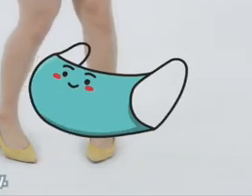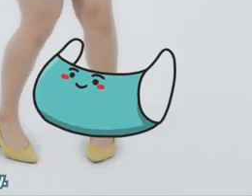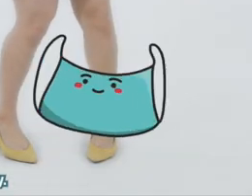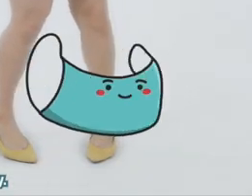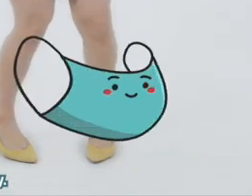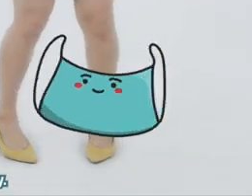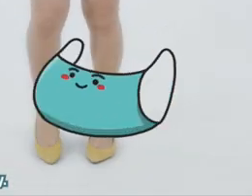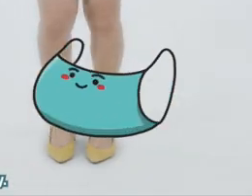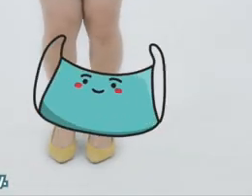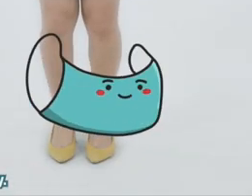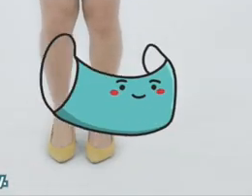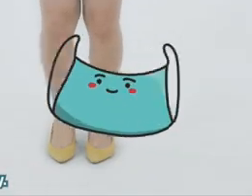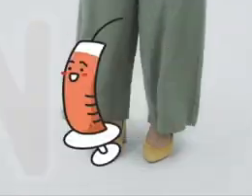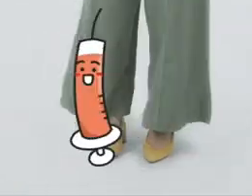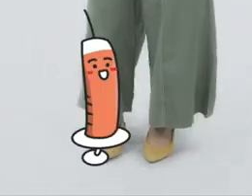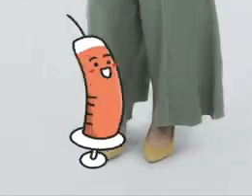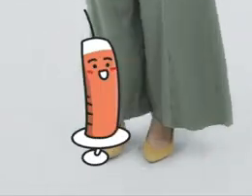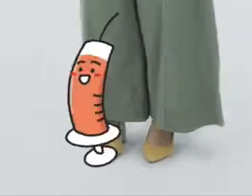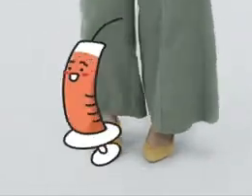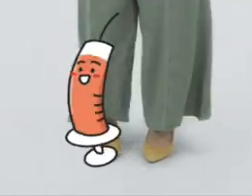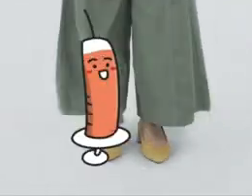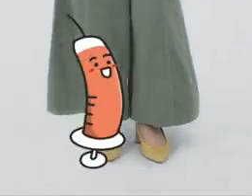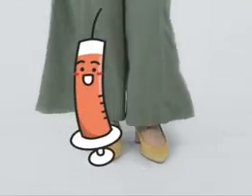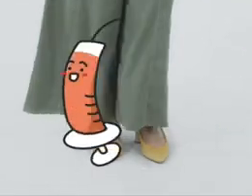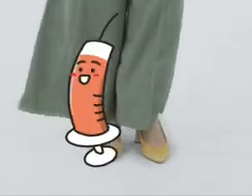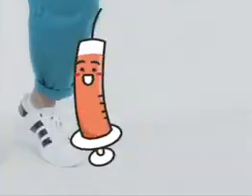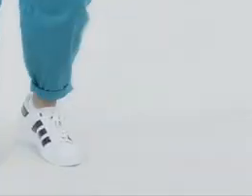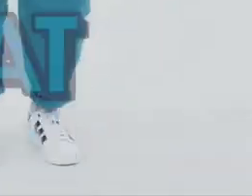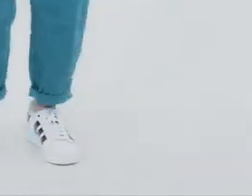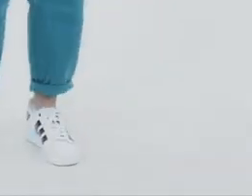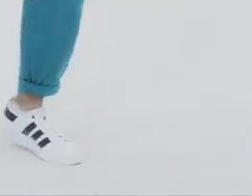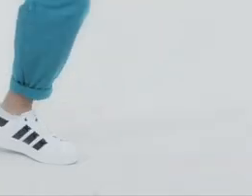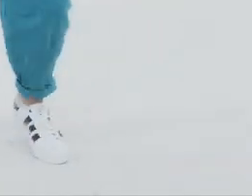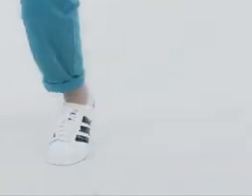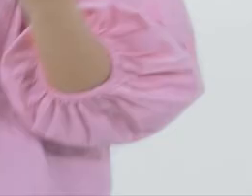ayo ayo ayo